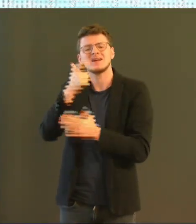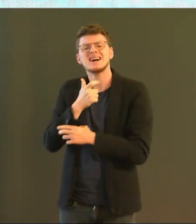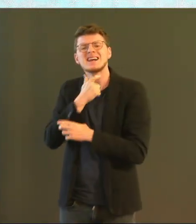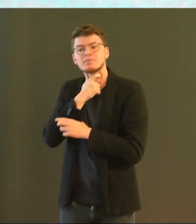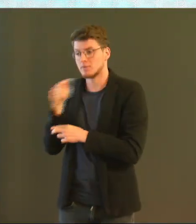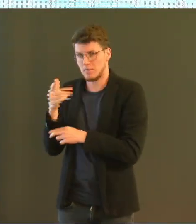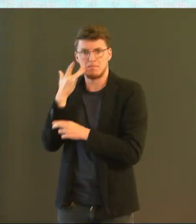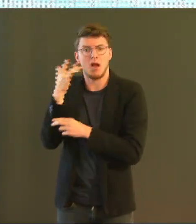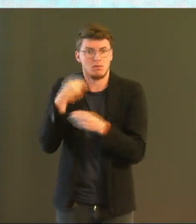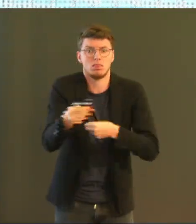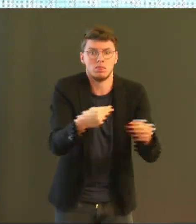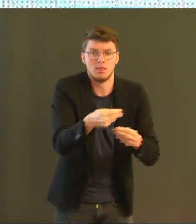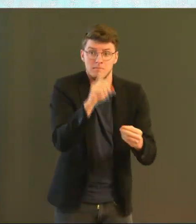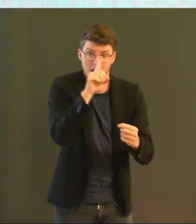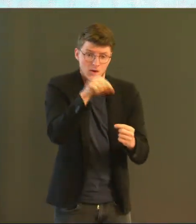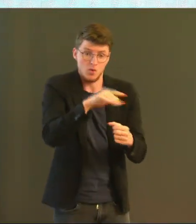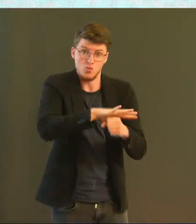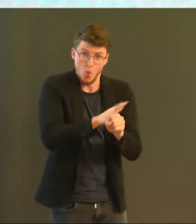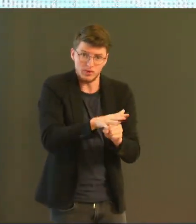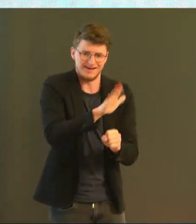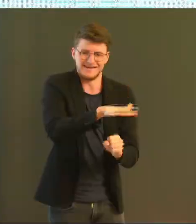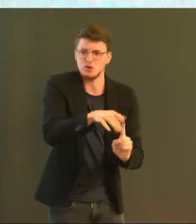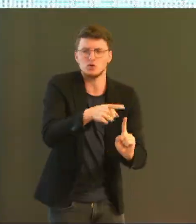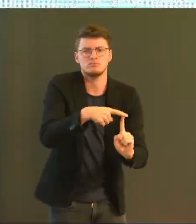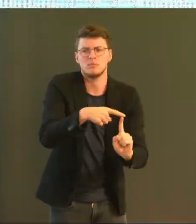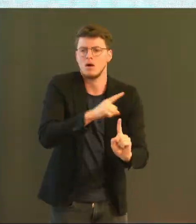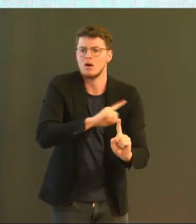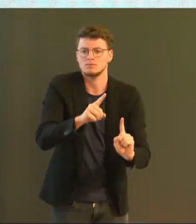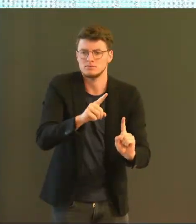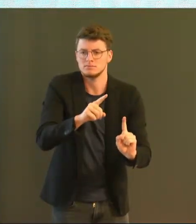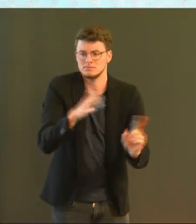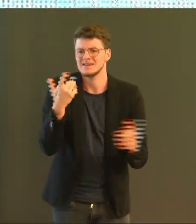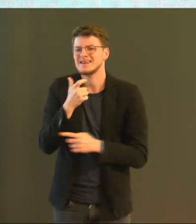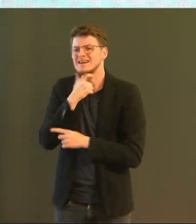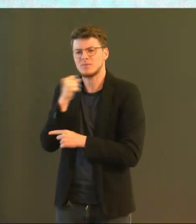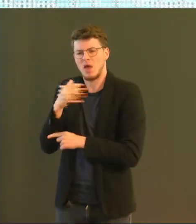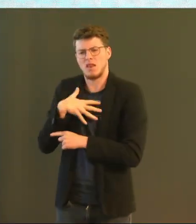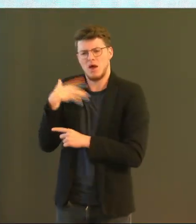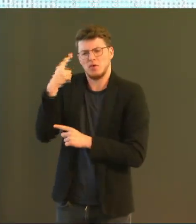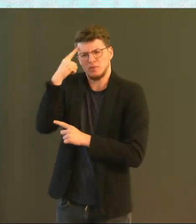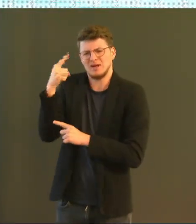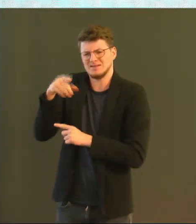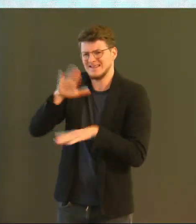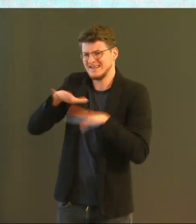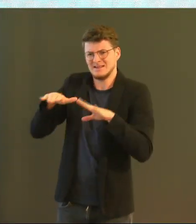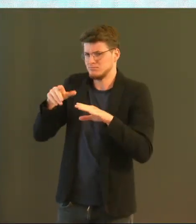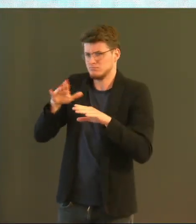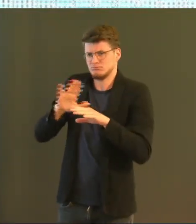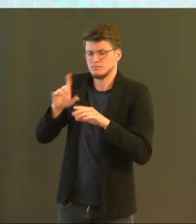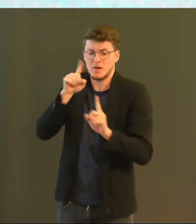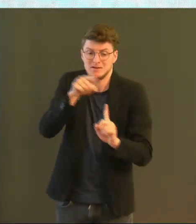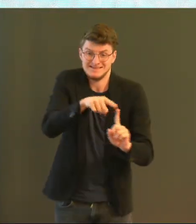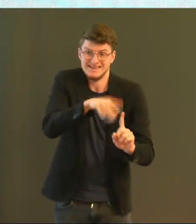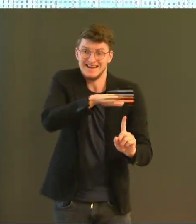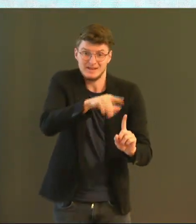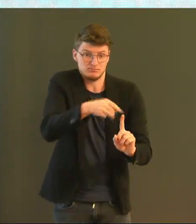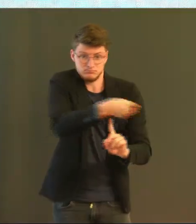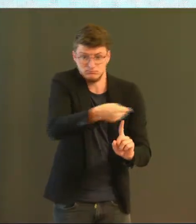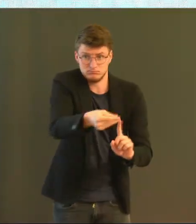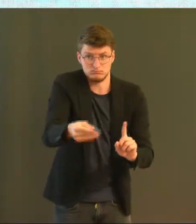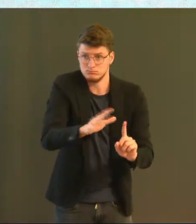des grippes italie le week end dans kingdom auto revendiqué des immigrés